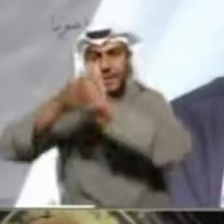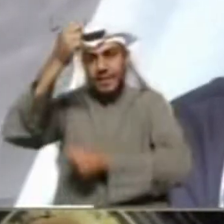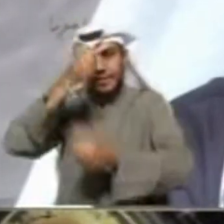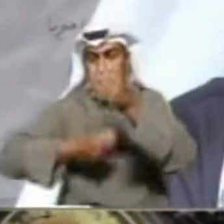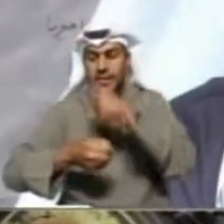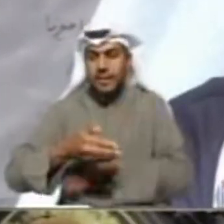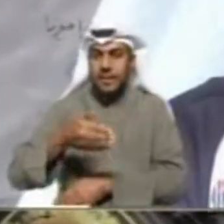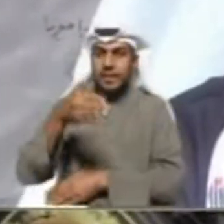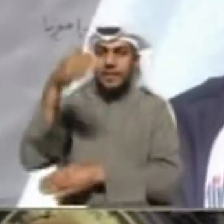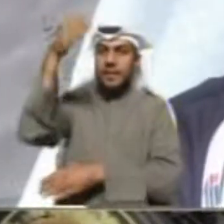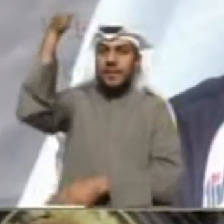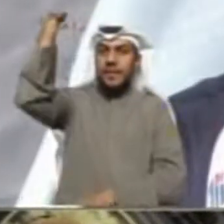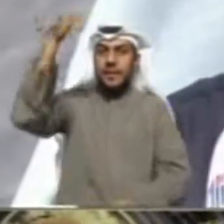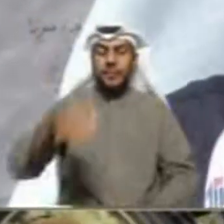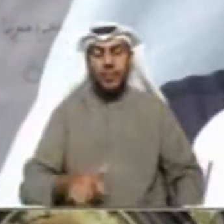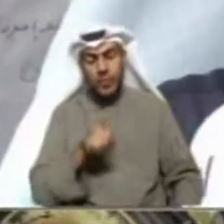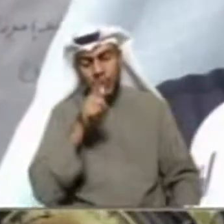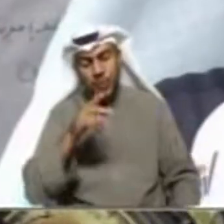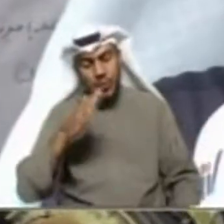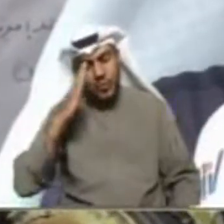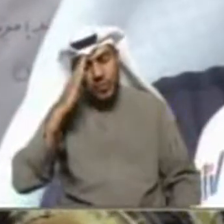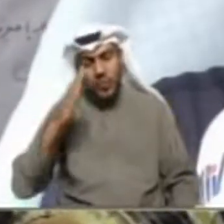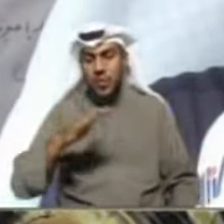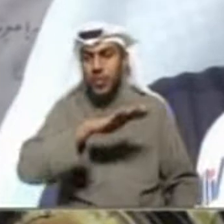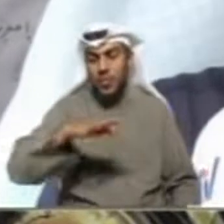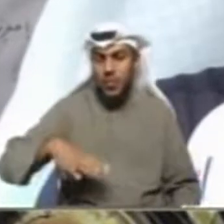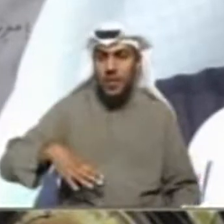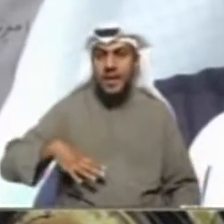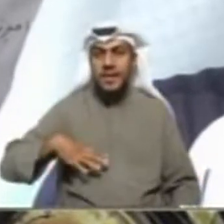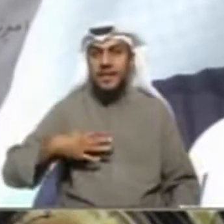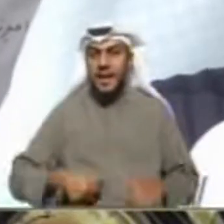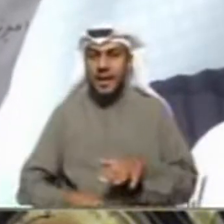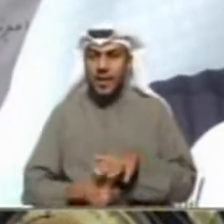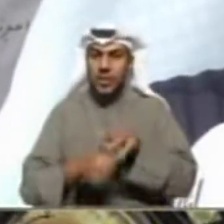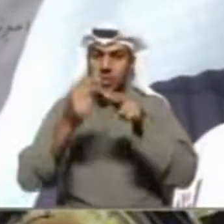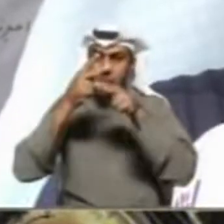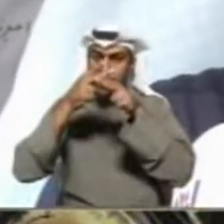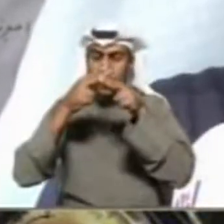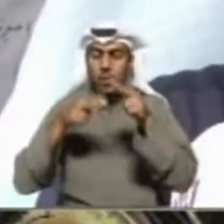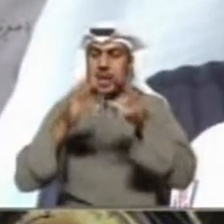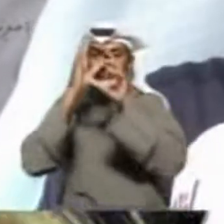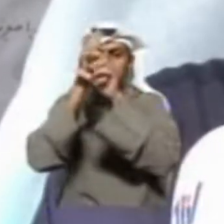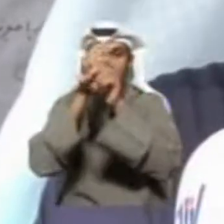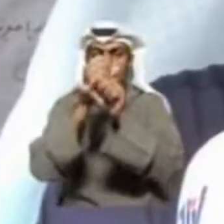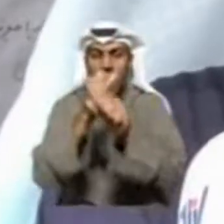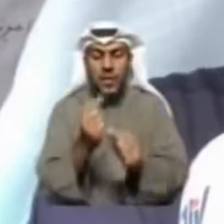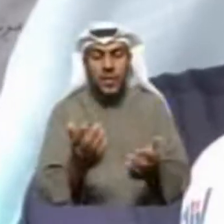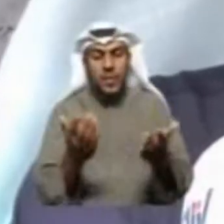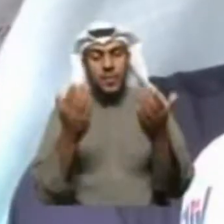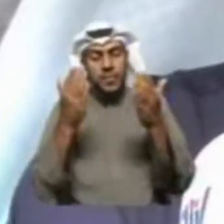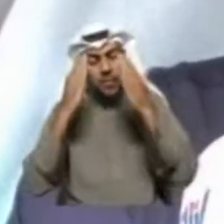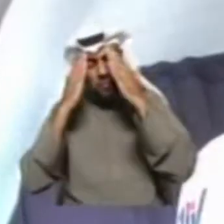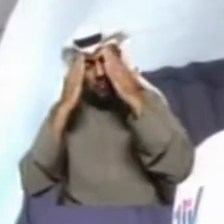ونتوجه إلى سيدي حضرة صاحب السمو أمير البلاد الشيخ صباح الأحمد الجابر الصباح